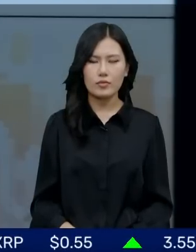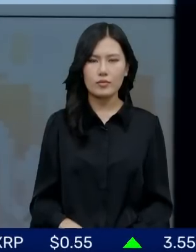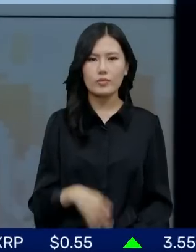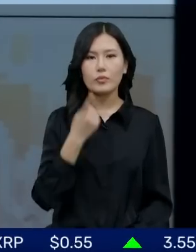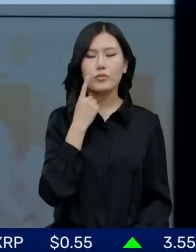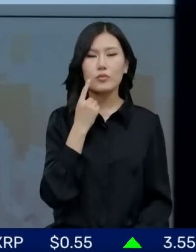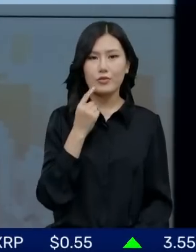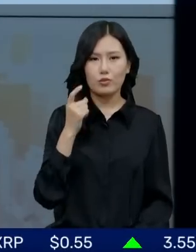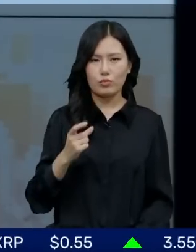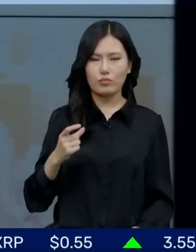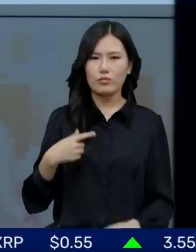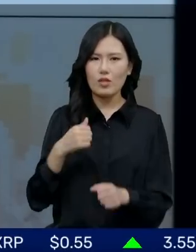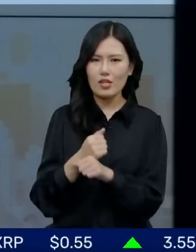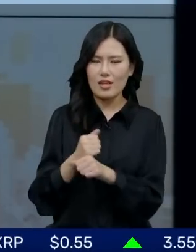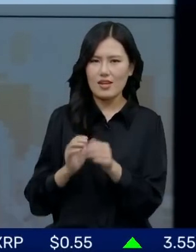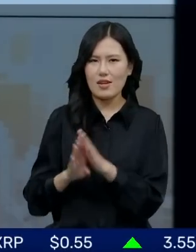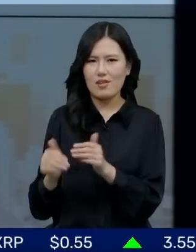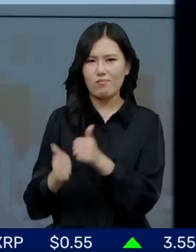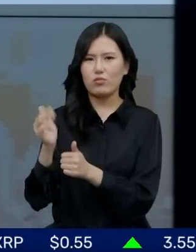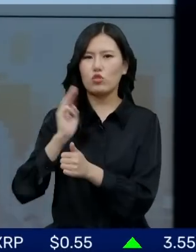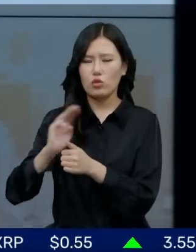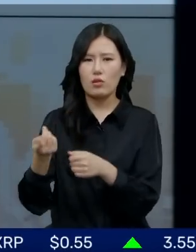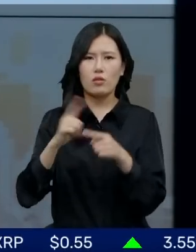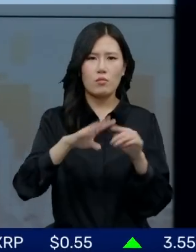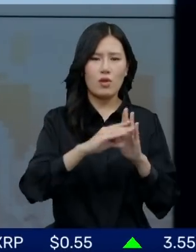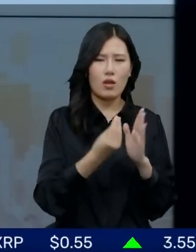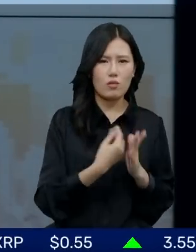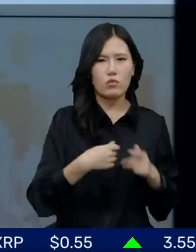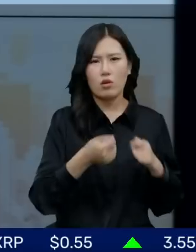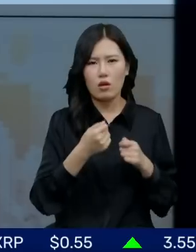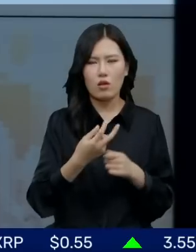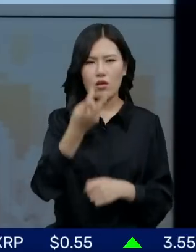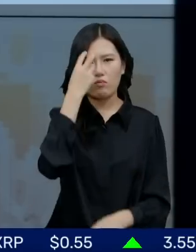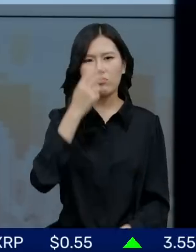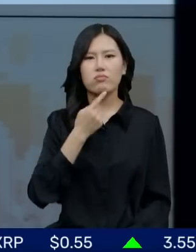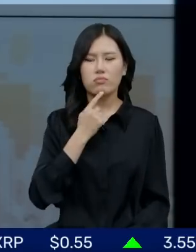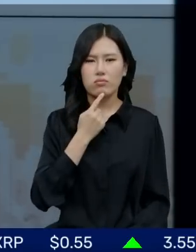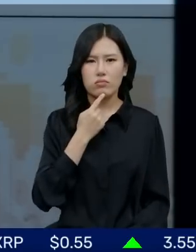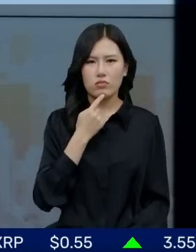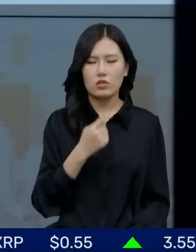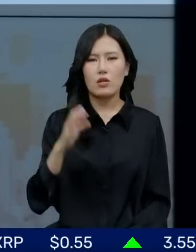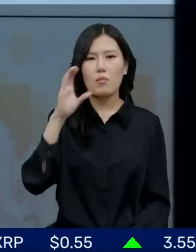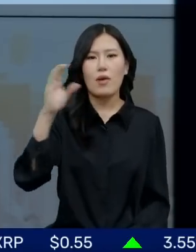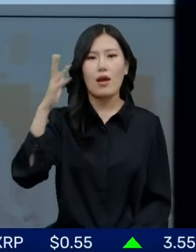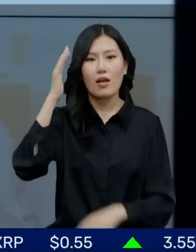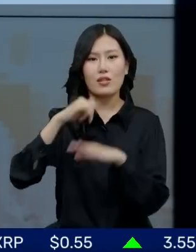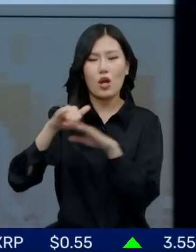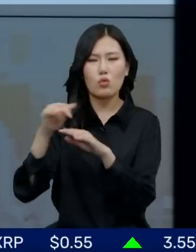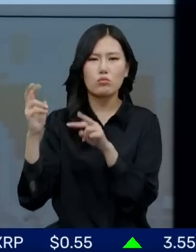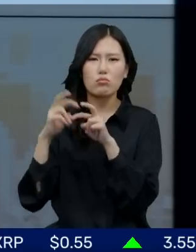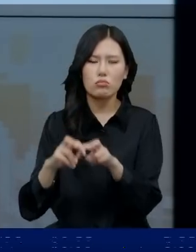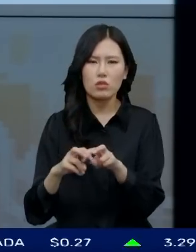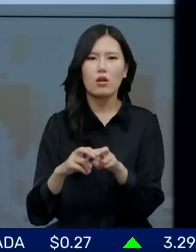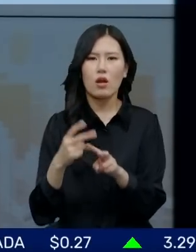Эмэгтэй хүн карьер хөөхийн зэрэгцээ ар гэрийн ажлаа амжуулах бас нэгэн сорилттой тулгардаг. Forbes Society гэх байгууллагын тооцоосноор зөвхөн